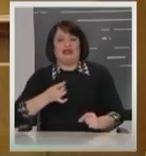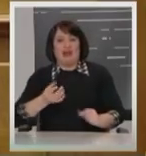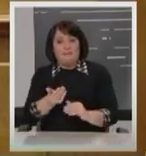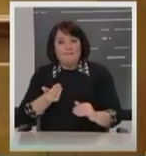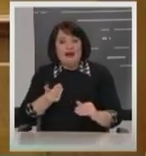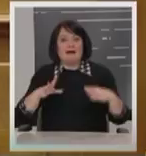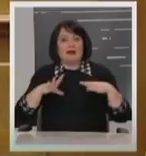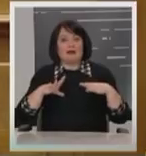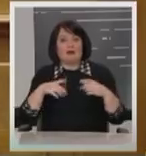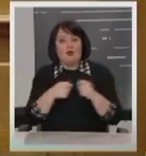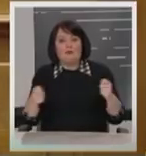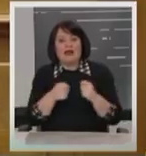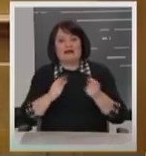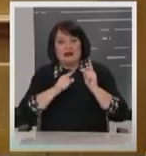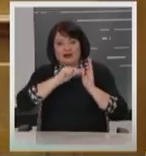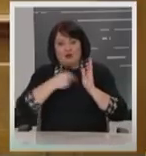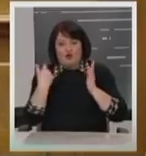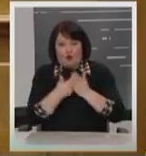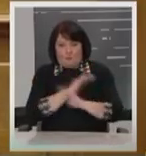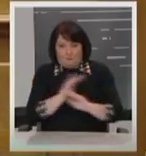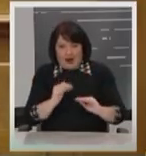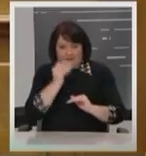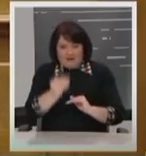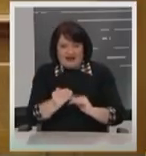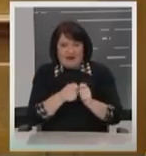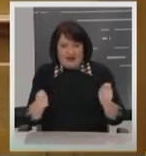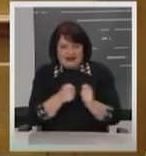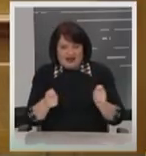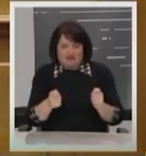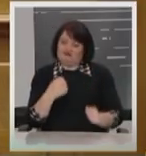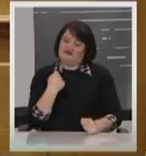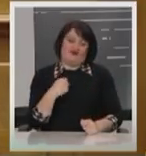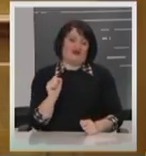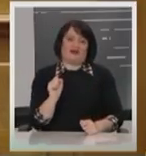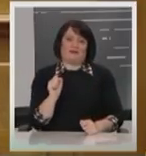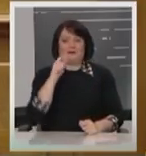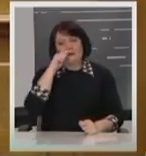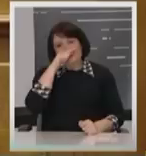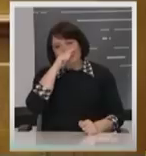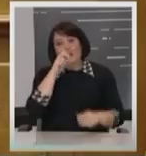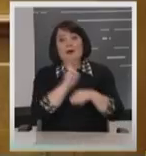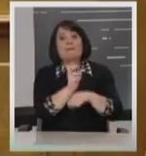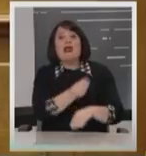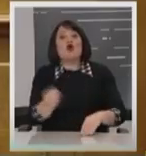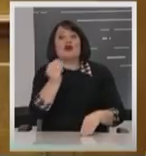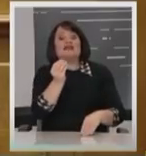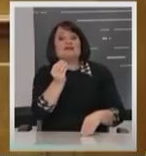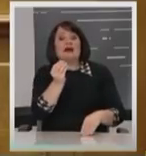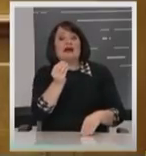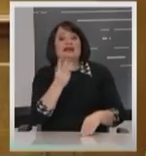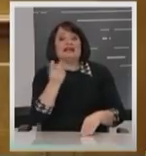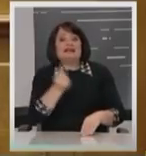μέτρα για μετά τη λήξη του προγράμματος? Όχι, είναι η απάντηση. Ψήφισαν πλεονάσματα